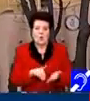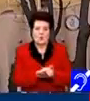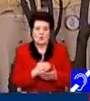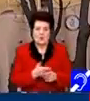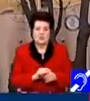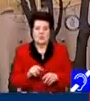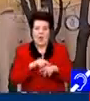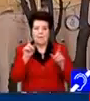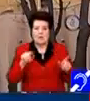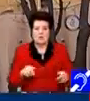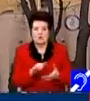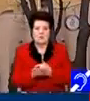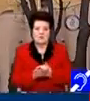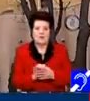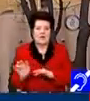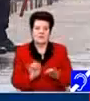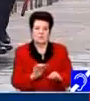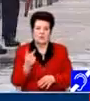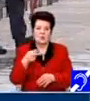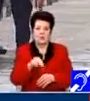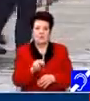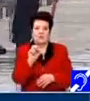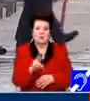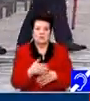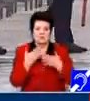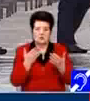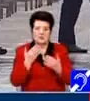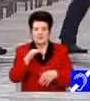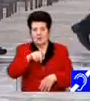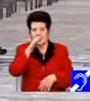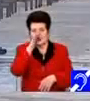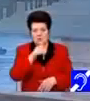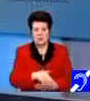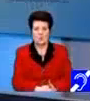al platformei unioniste Acțiunea 2012, citat de Radio Chișinău.